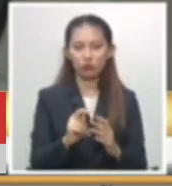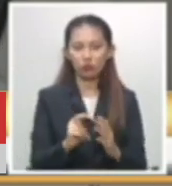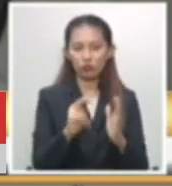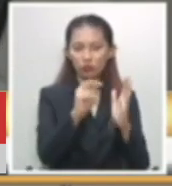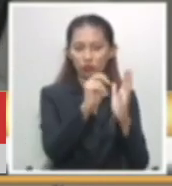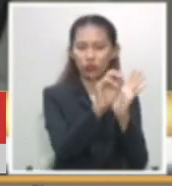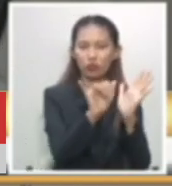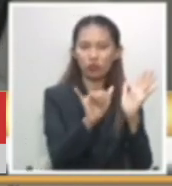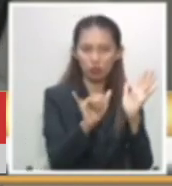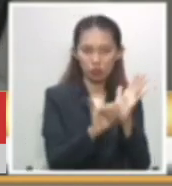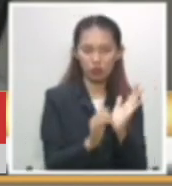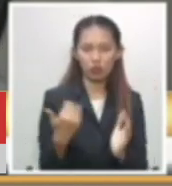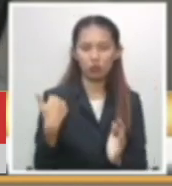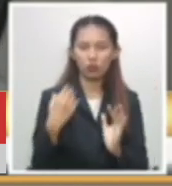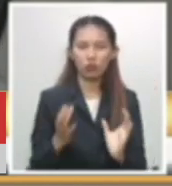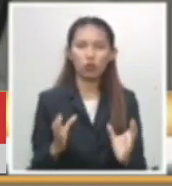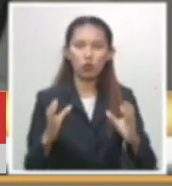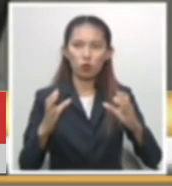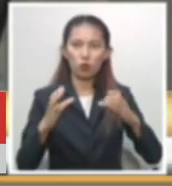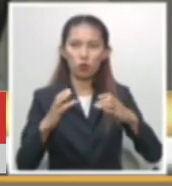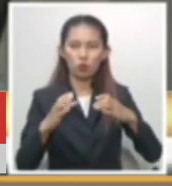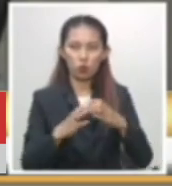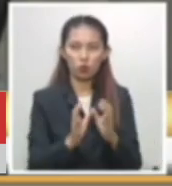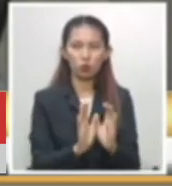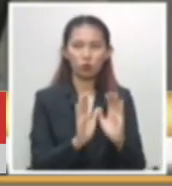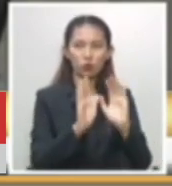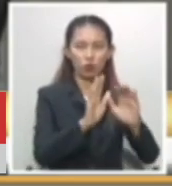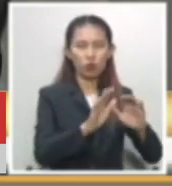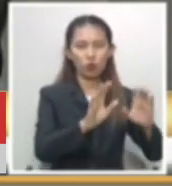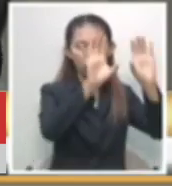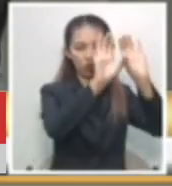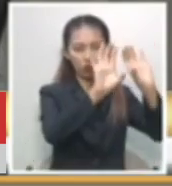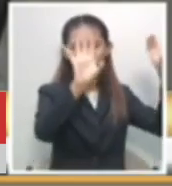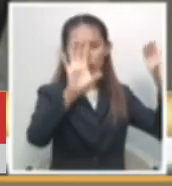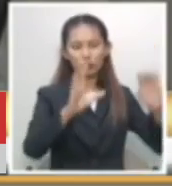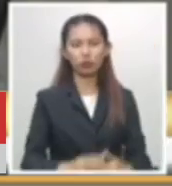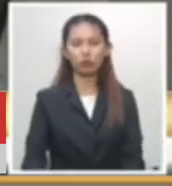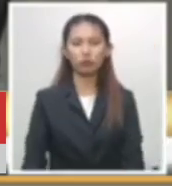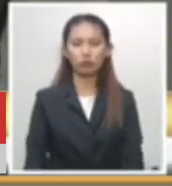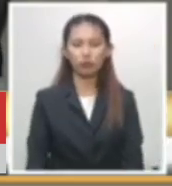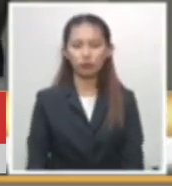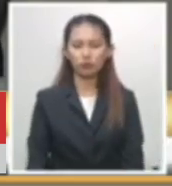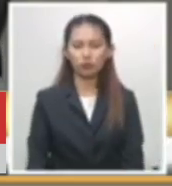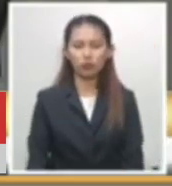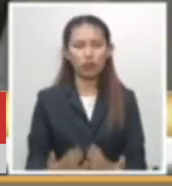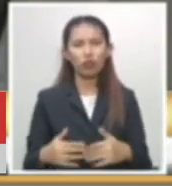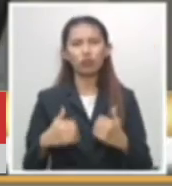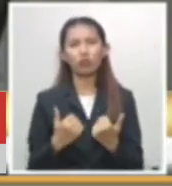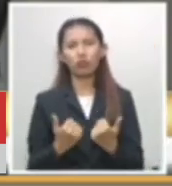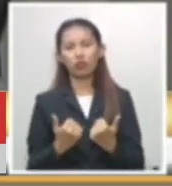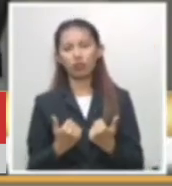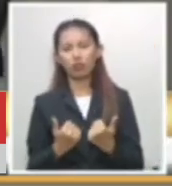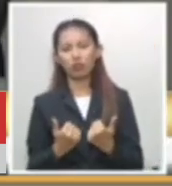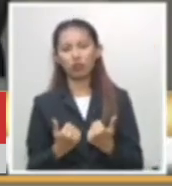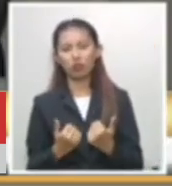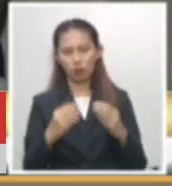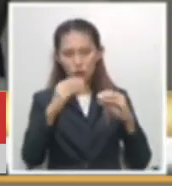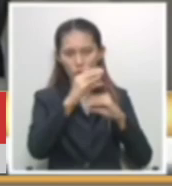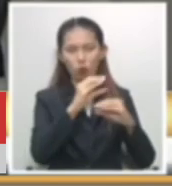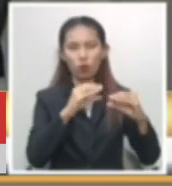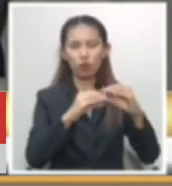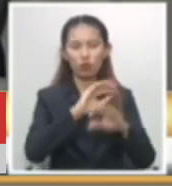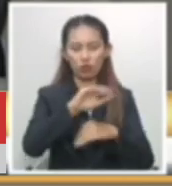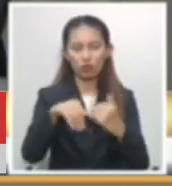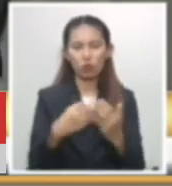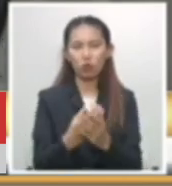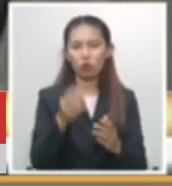ของพรรคการเมืองที่เป็นรัฐบาลเขียนไว้ชัดผมมีคำถามว่าแล้วอยู่ที่ไหนโครงการเรื่องเงินของประมาณที่จัดเนี่ย